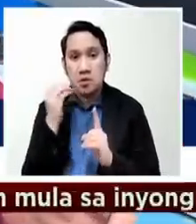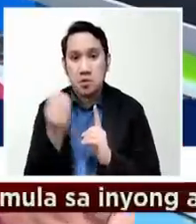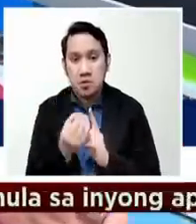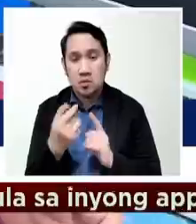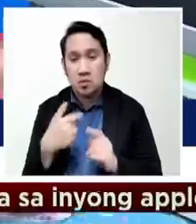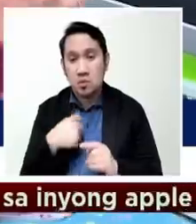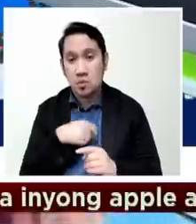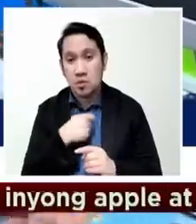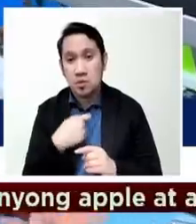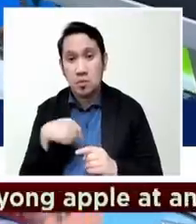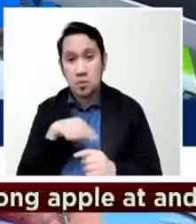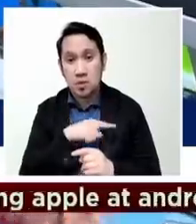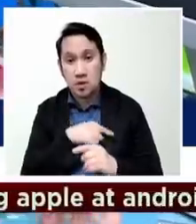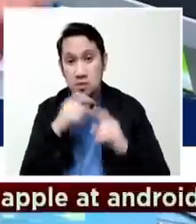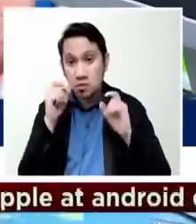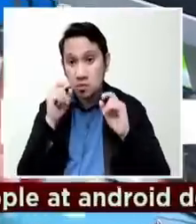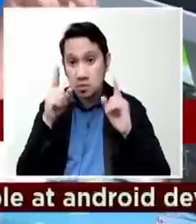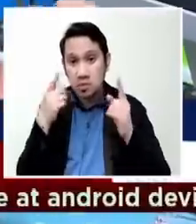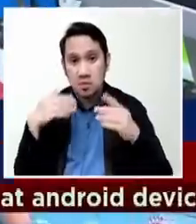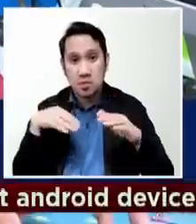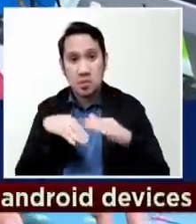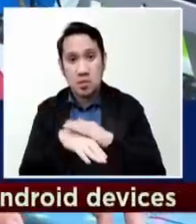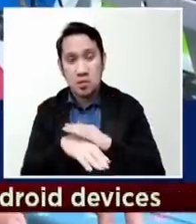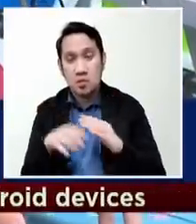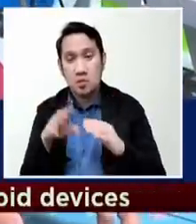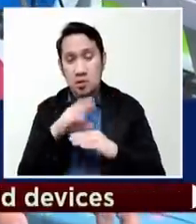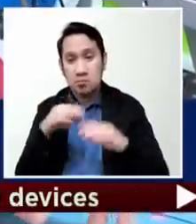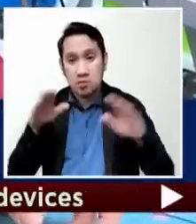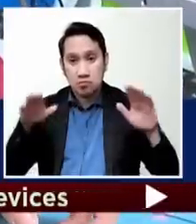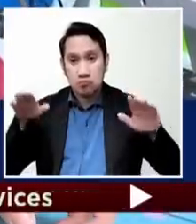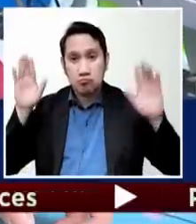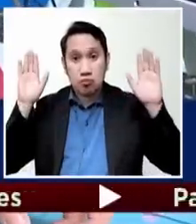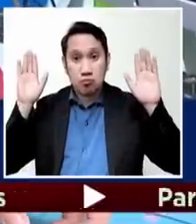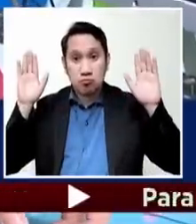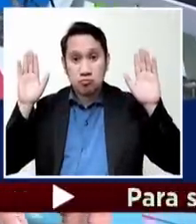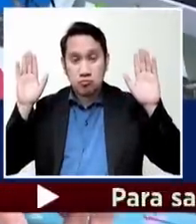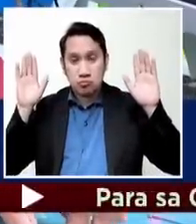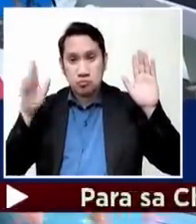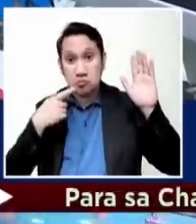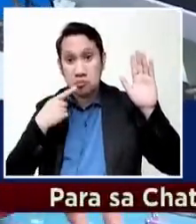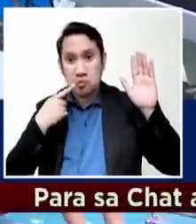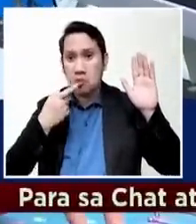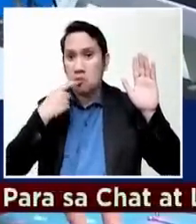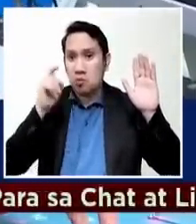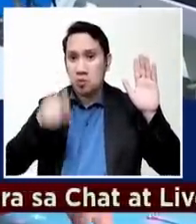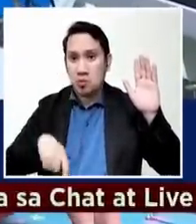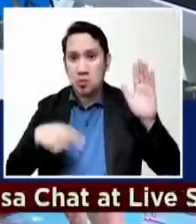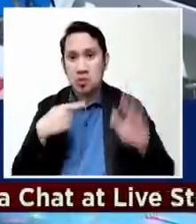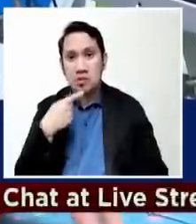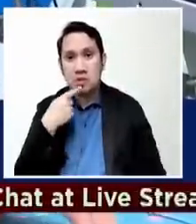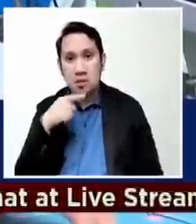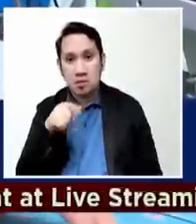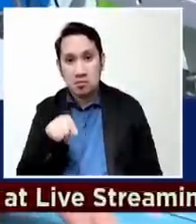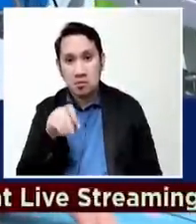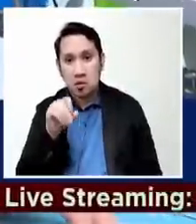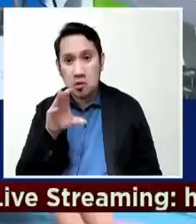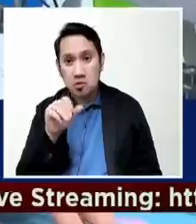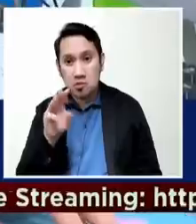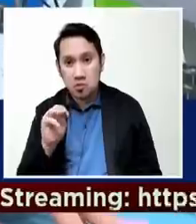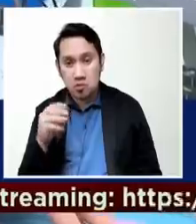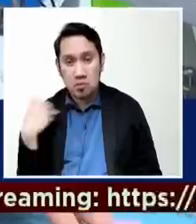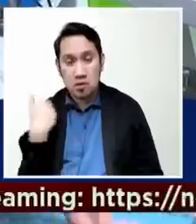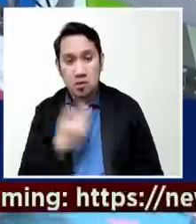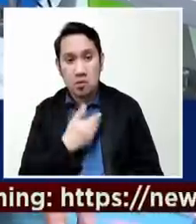na lang kami na may pumasok, tapos pinataas yung kamay namin. Tapos sinasabi na scam daw yung tinatrabaho namin,